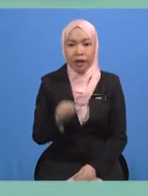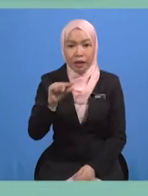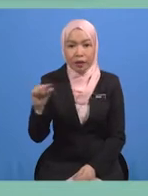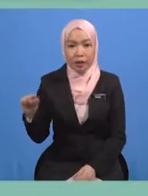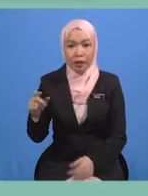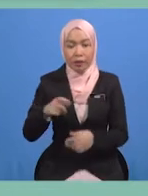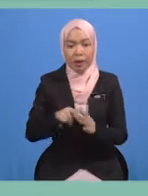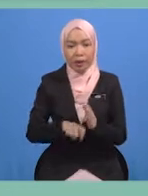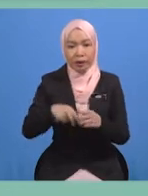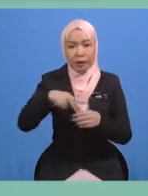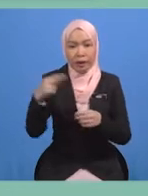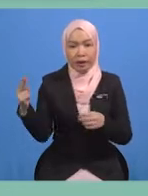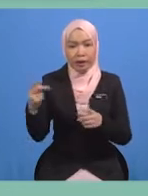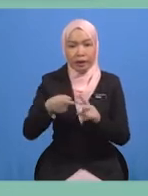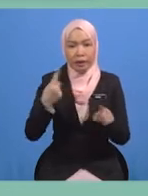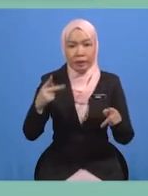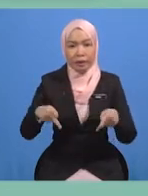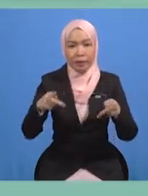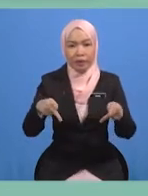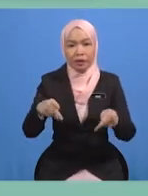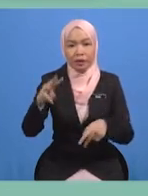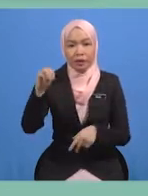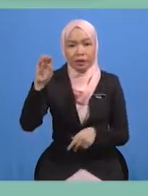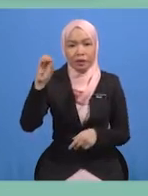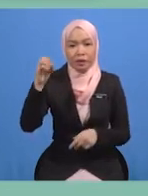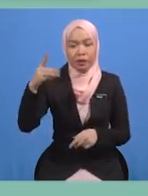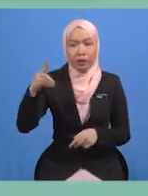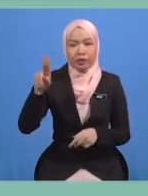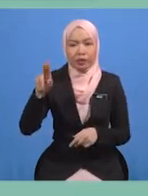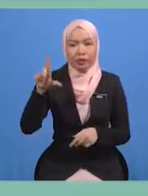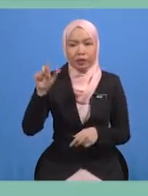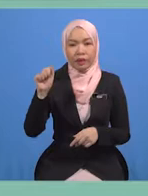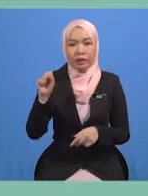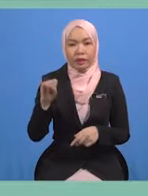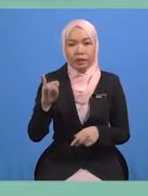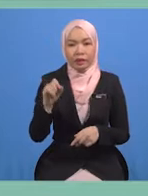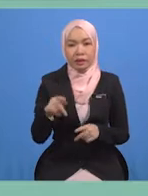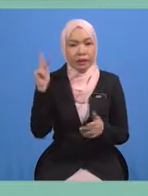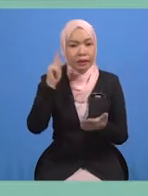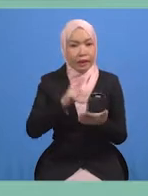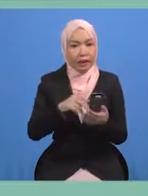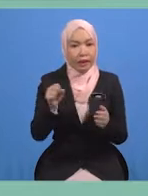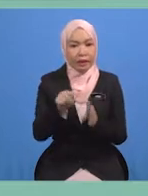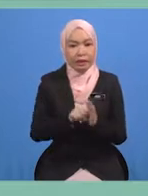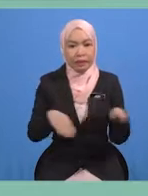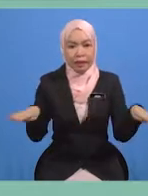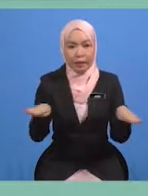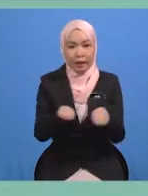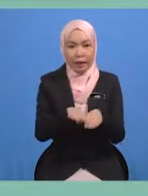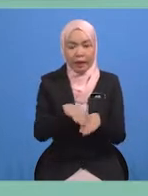Gelombang terhasil melalui proses modulasi dikenali sebagai gelombang